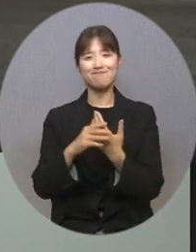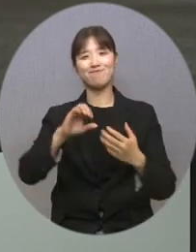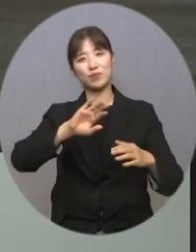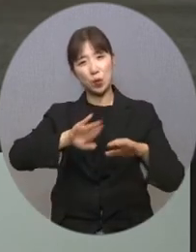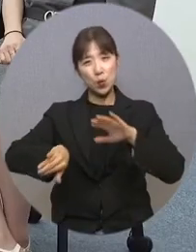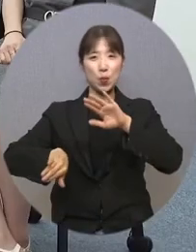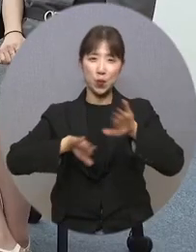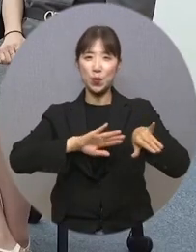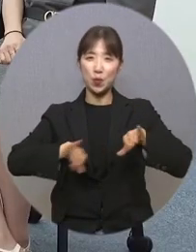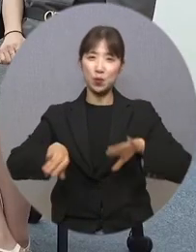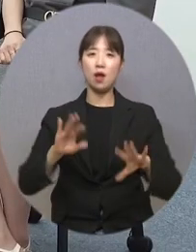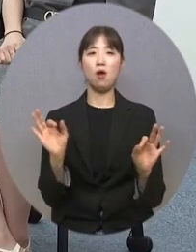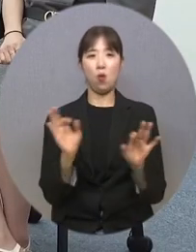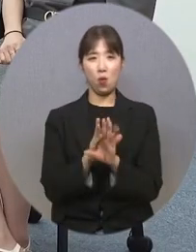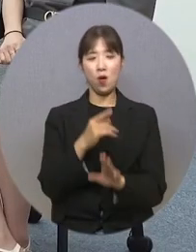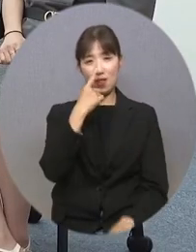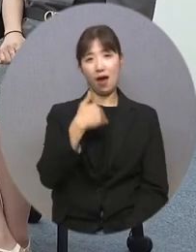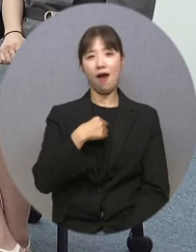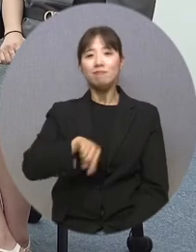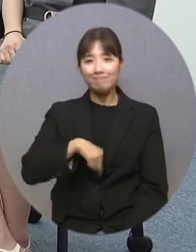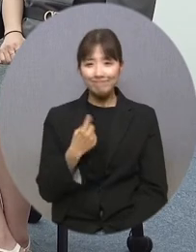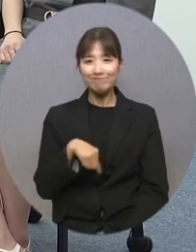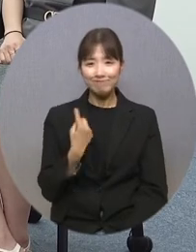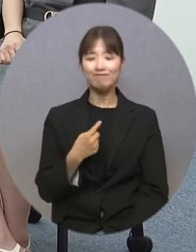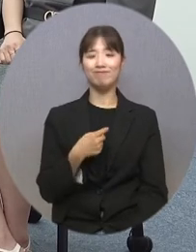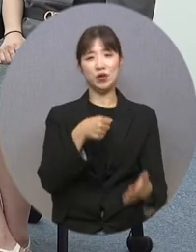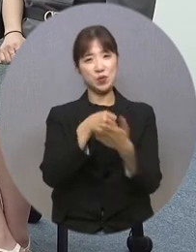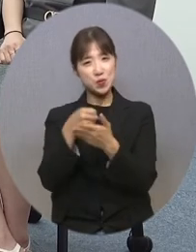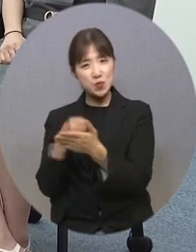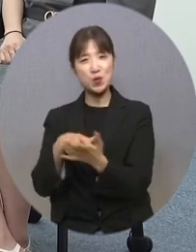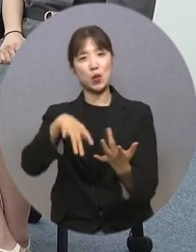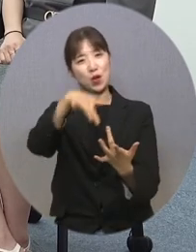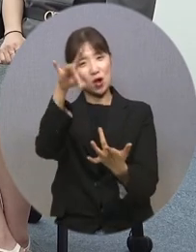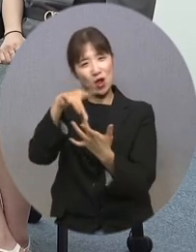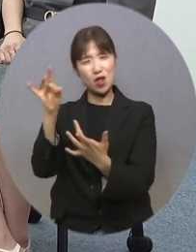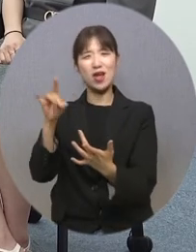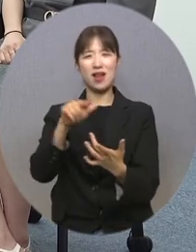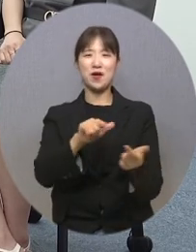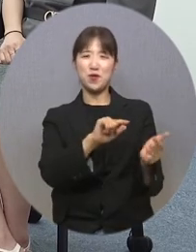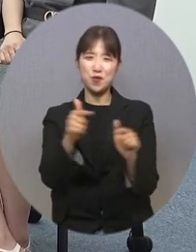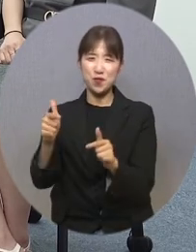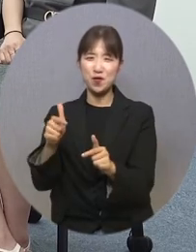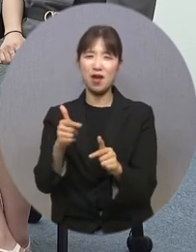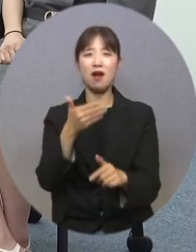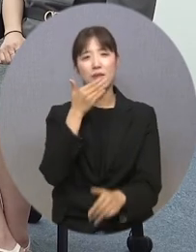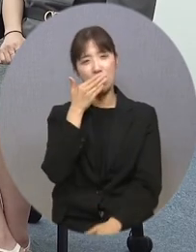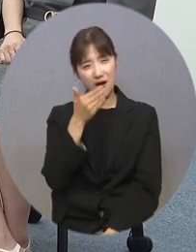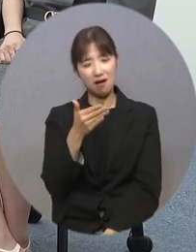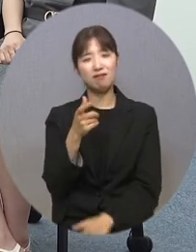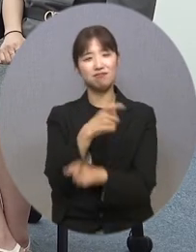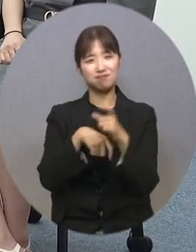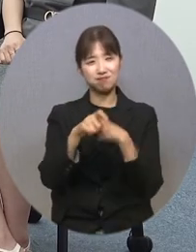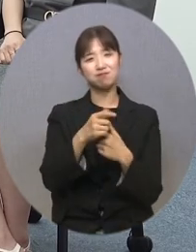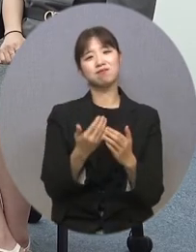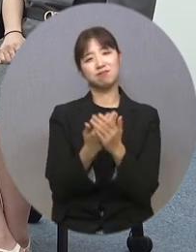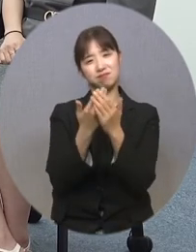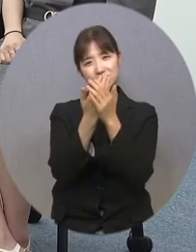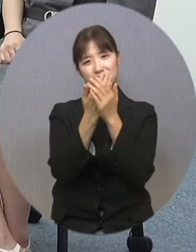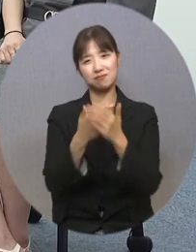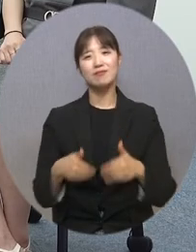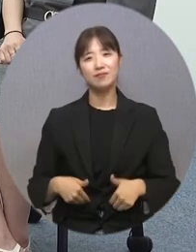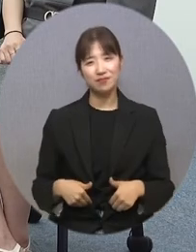없어지면 스스로 할 수 있는 영역과 선택과 이게 폭이 다양해 쓰면 또 더 나아지는 쪽으로 가야